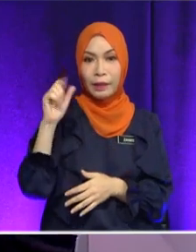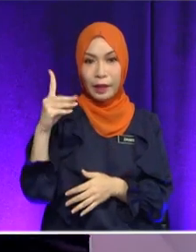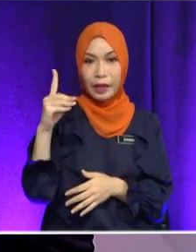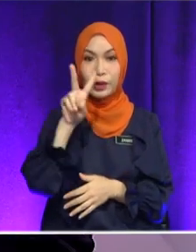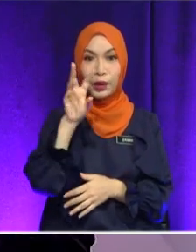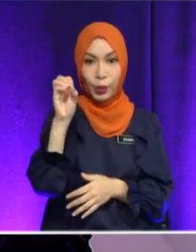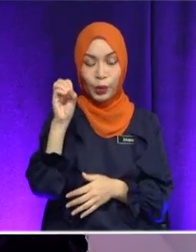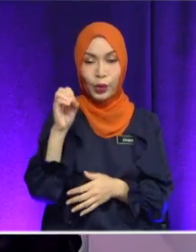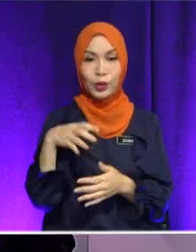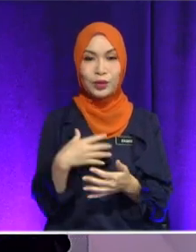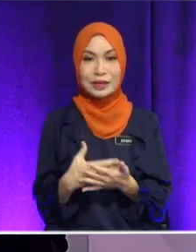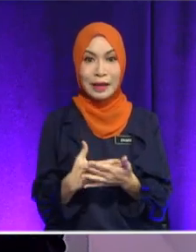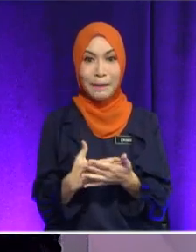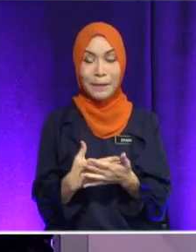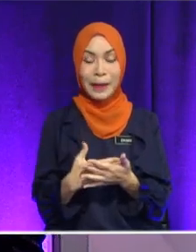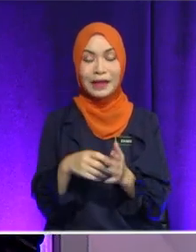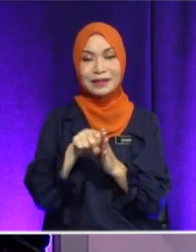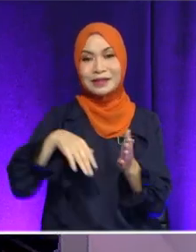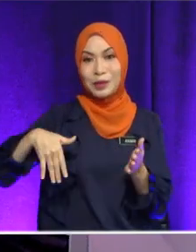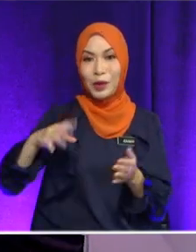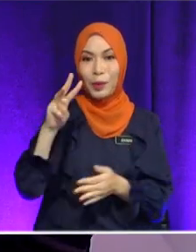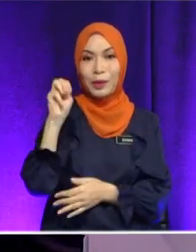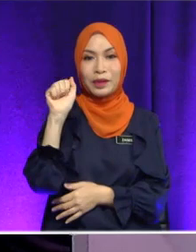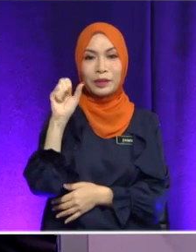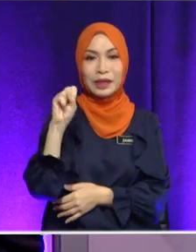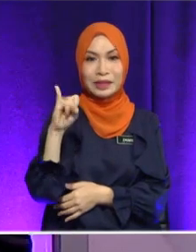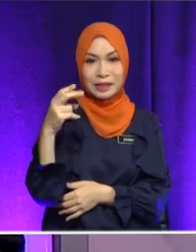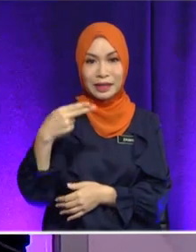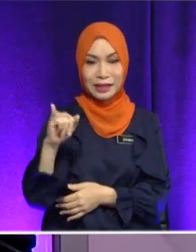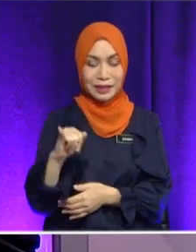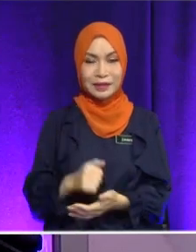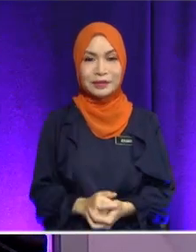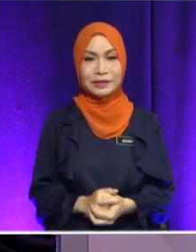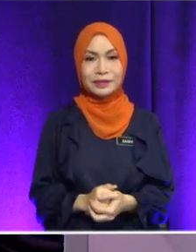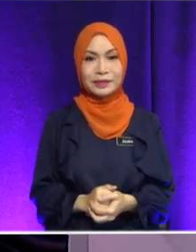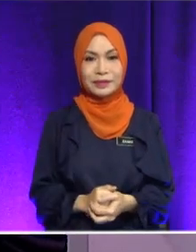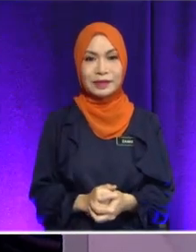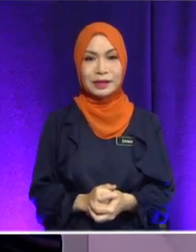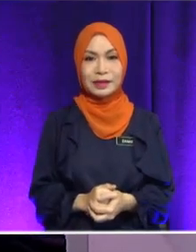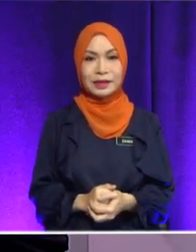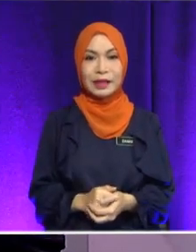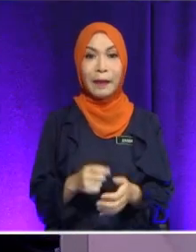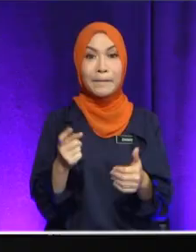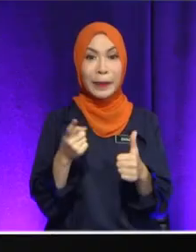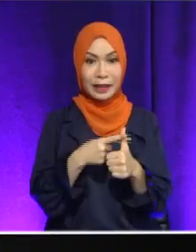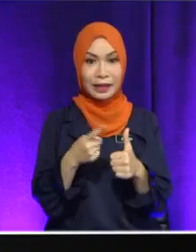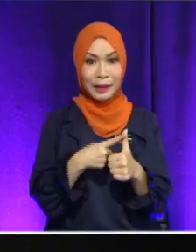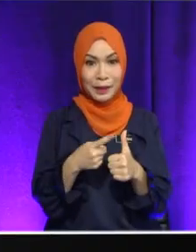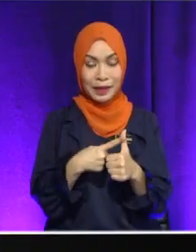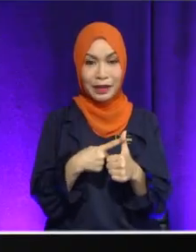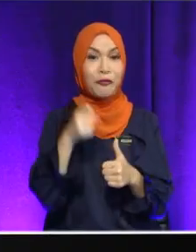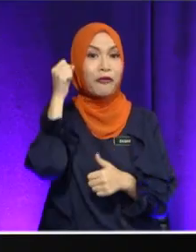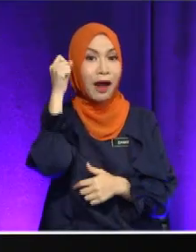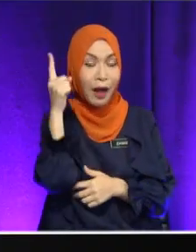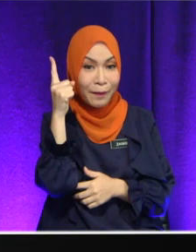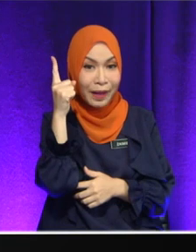pahami dulu standar pembelajaran kita pada hari ini yaitu pemahaman terhadap konsep seni catatan eksplorasi dan aplikasi